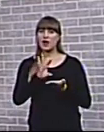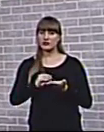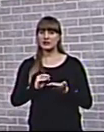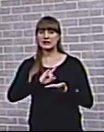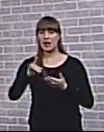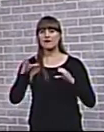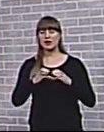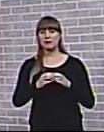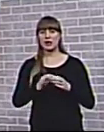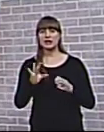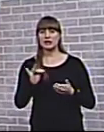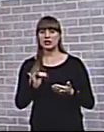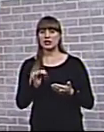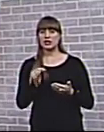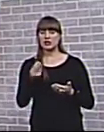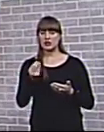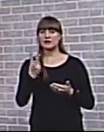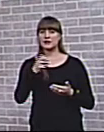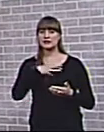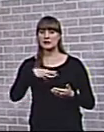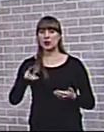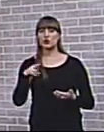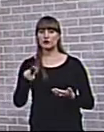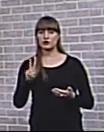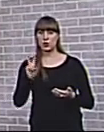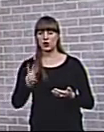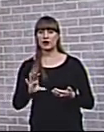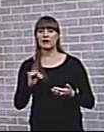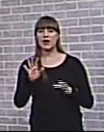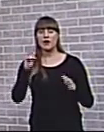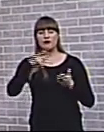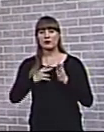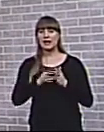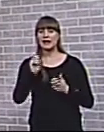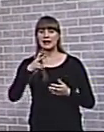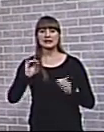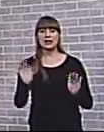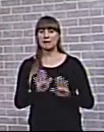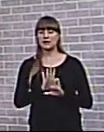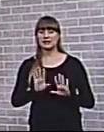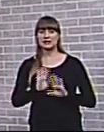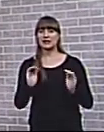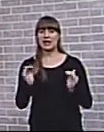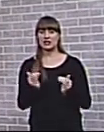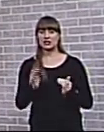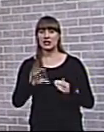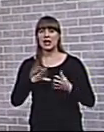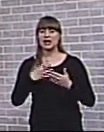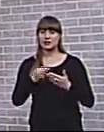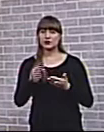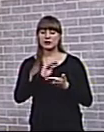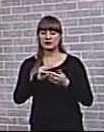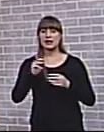Ее убытки составили 200 миллионов долларов. В планах Алексея песней не ограничиваться. На своем споре с банком он уже